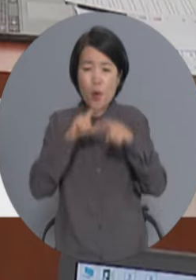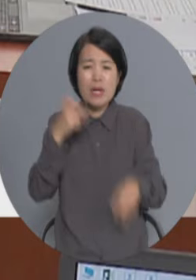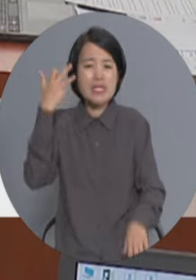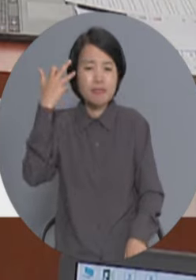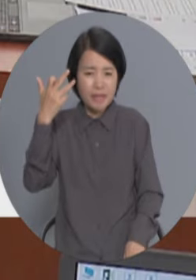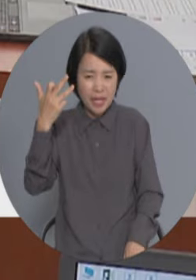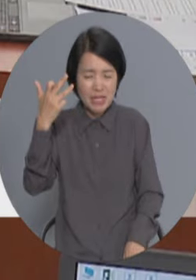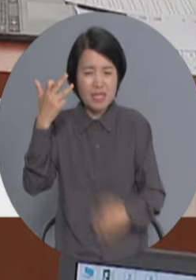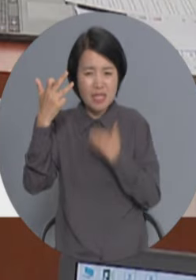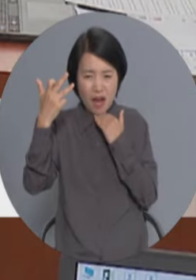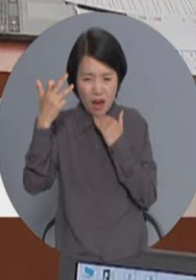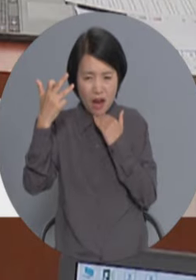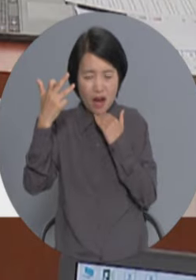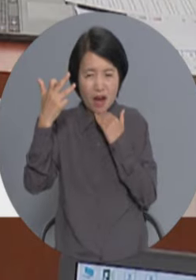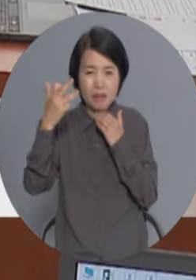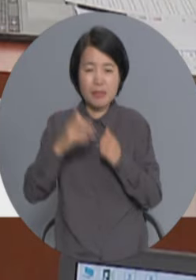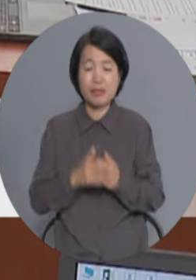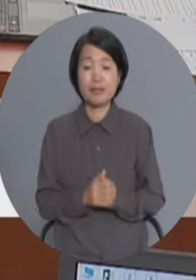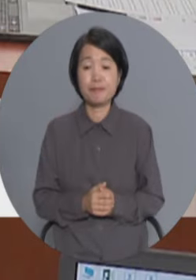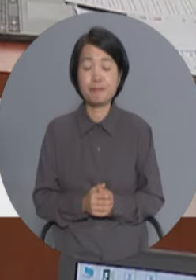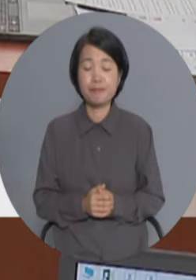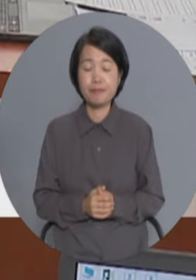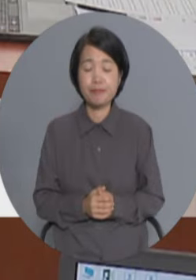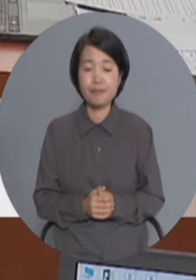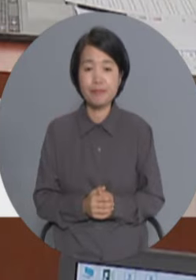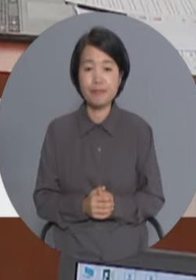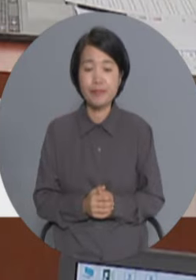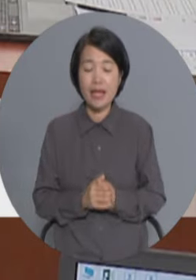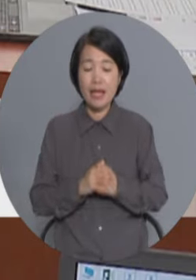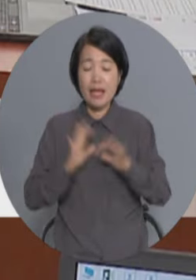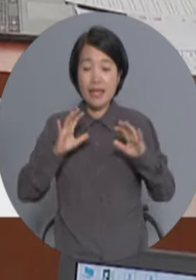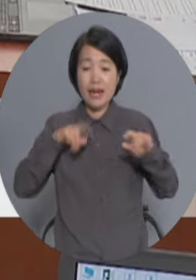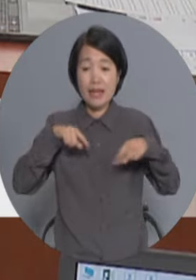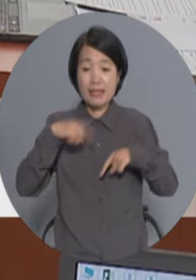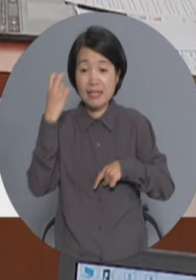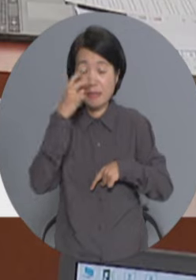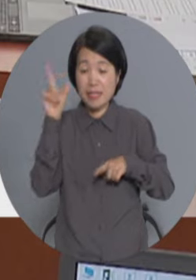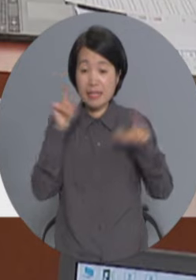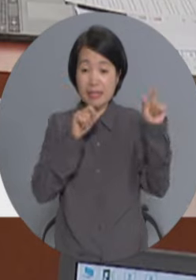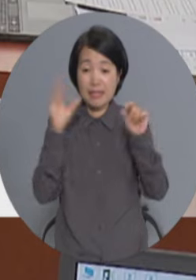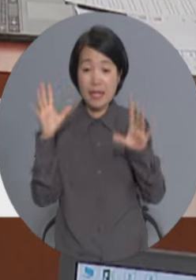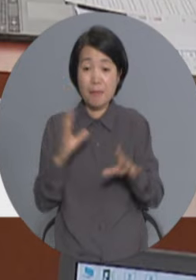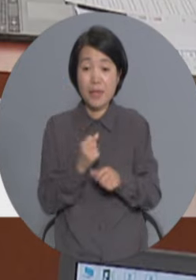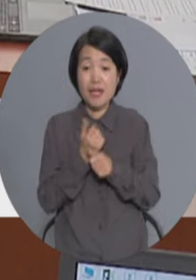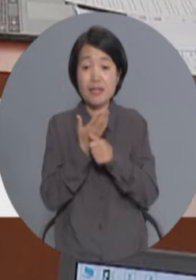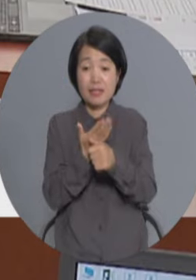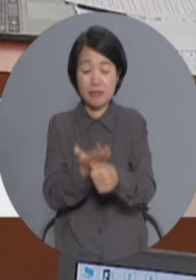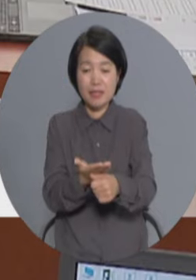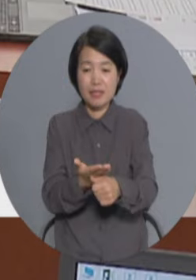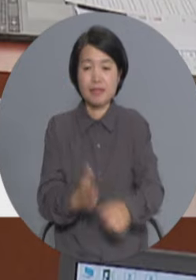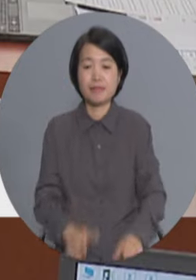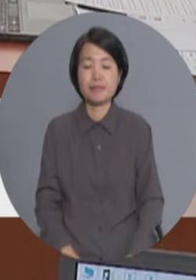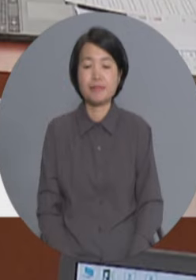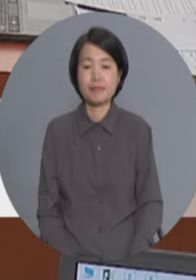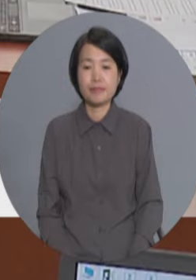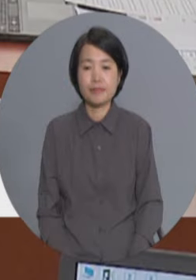18일을 기다려야 하는 것으로 파악됐습니다 국정감사 주요 소식을 김규희 기자가